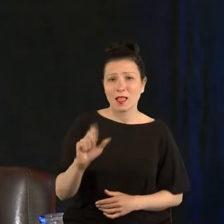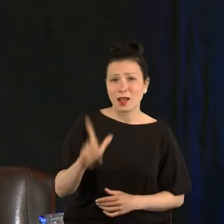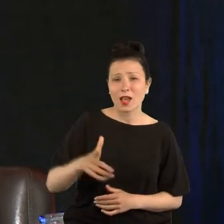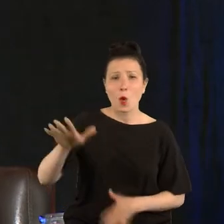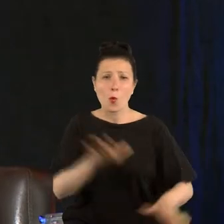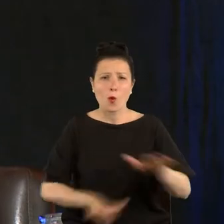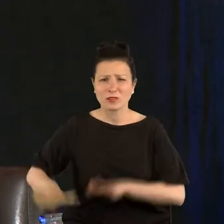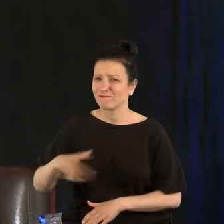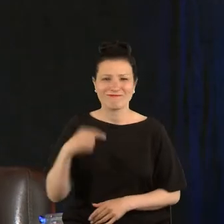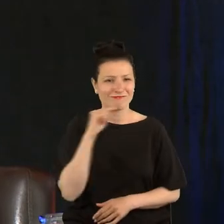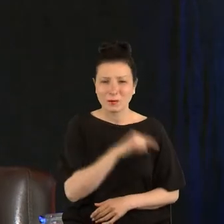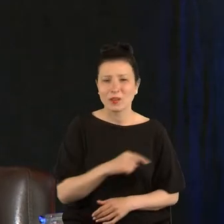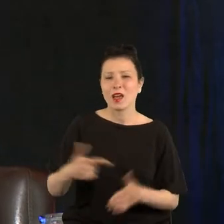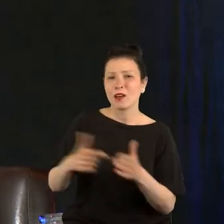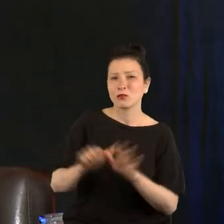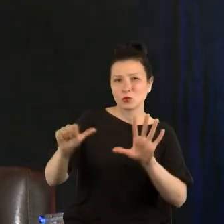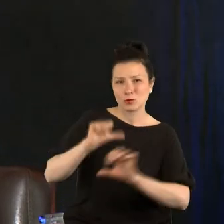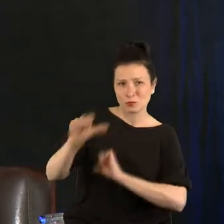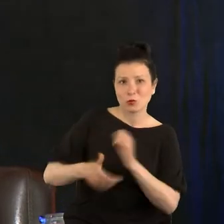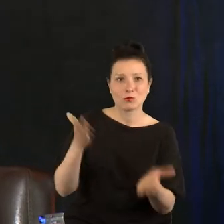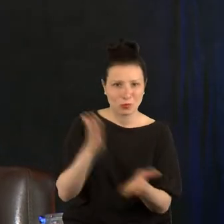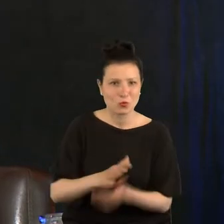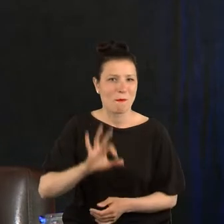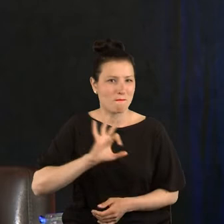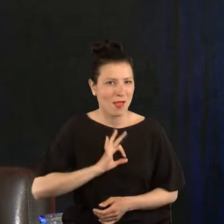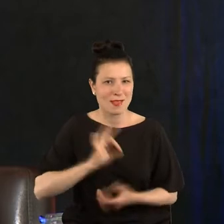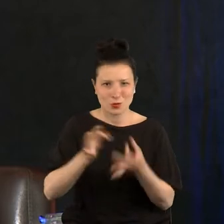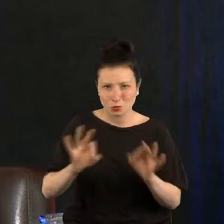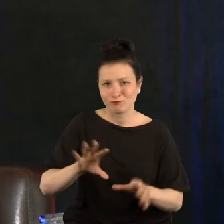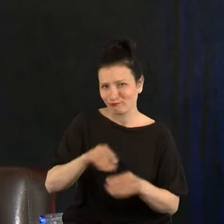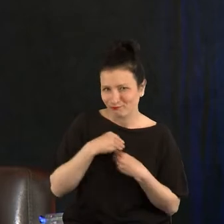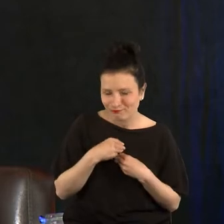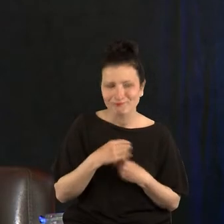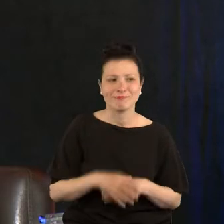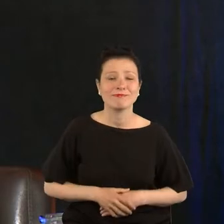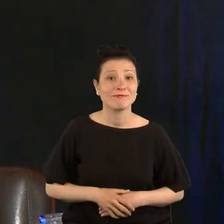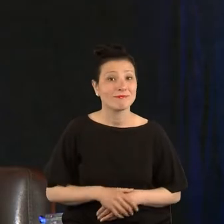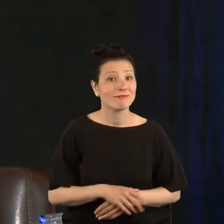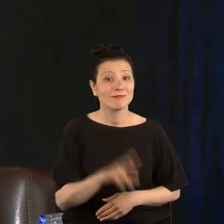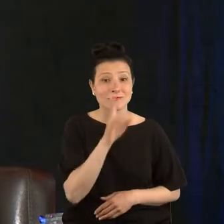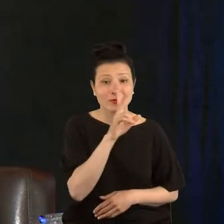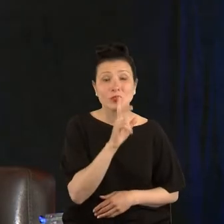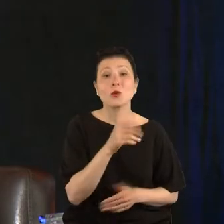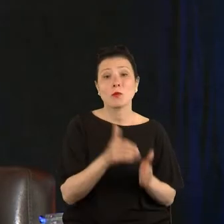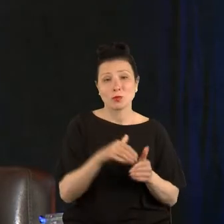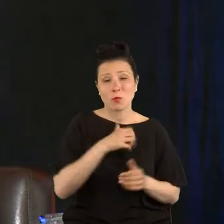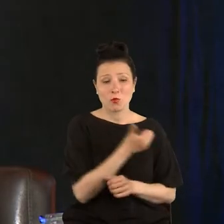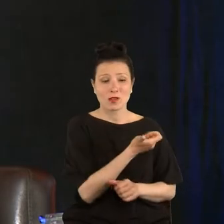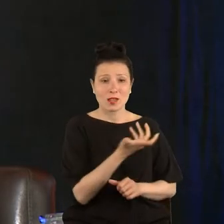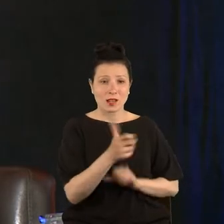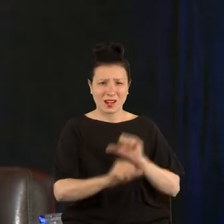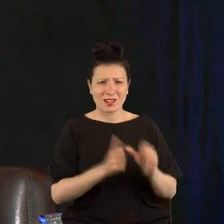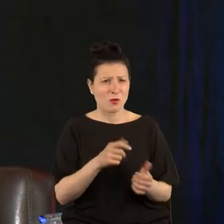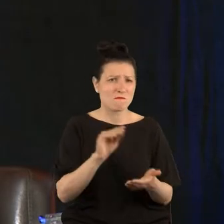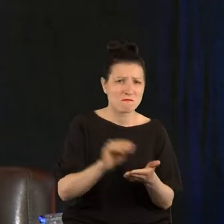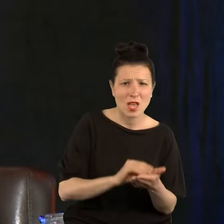w 2006 miałam złote medale. I to jest obrazek na to, że to musiało trwać kilka lat. Że to nie trwa